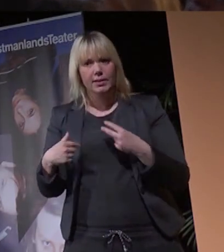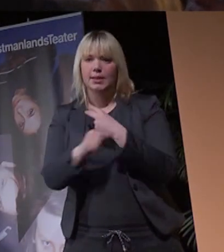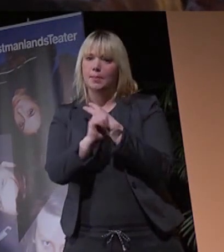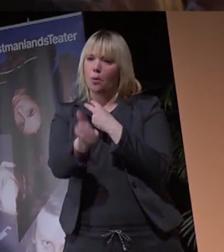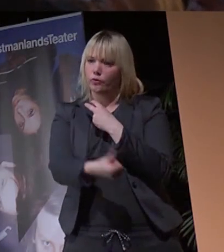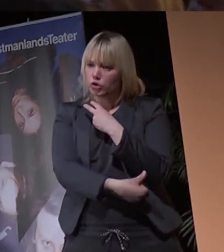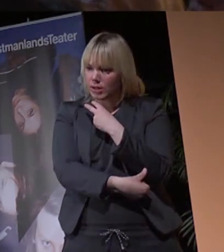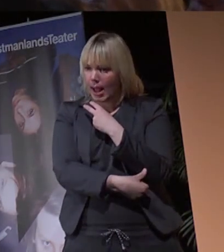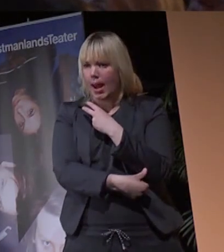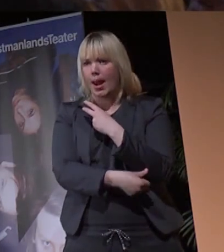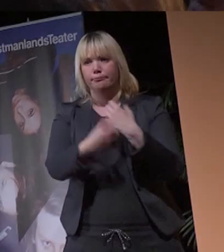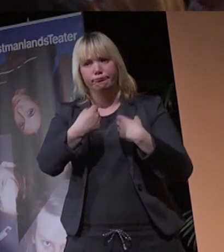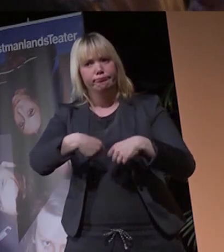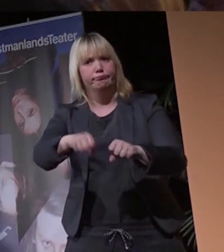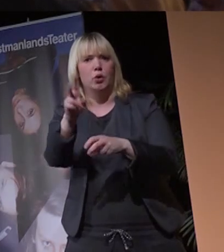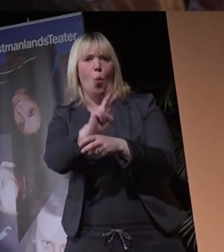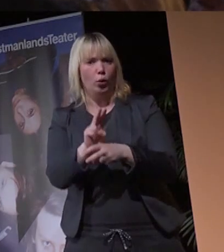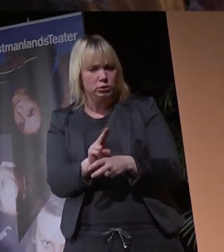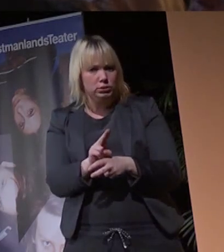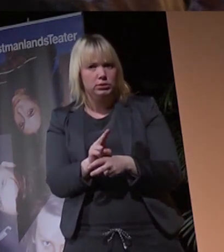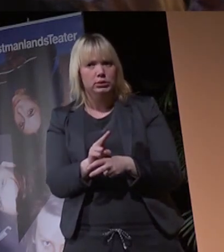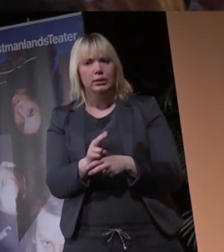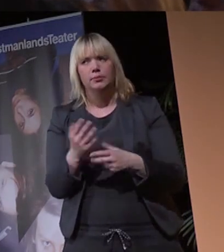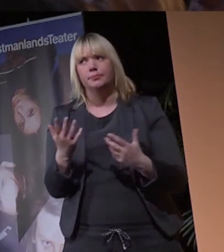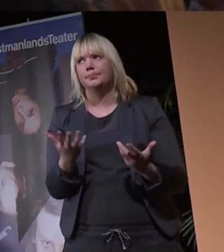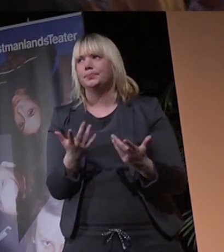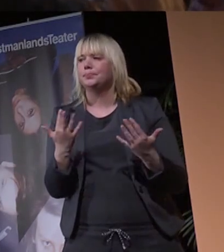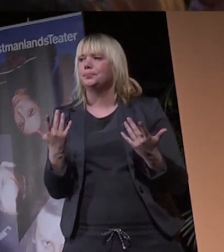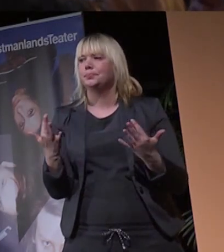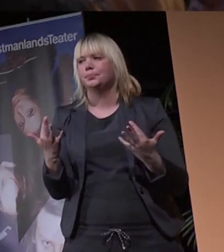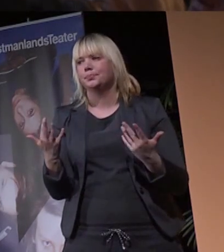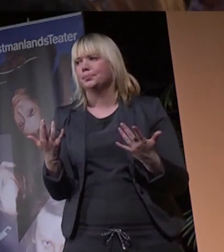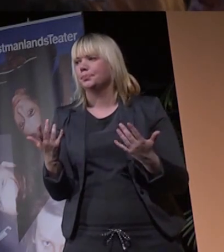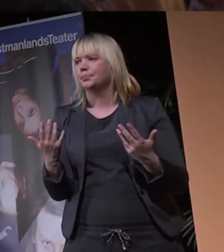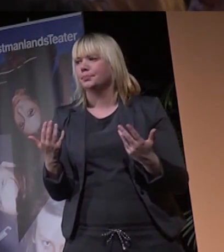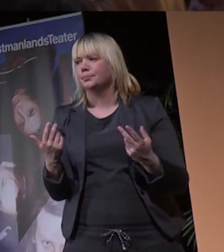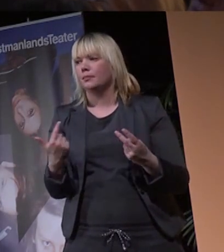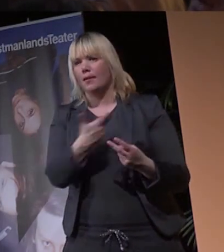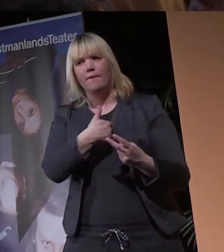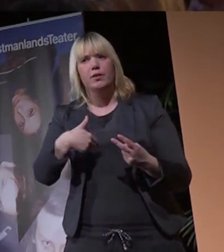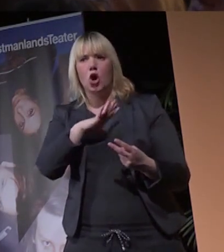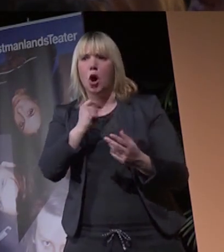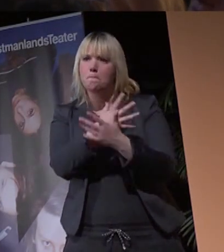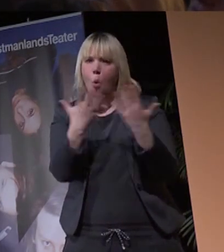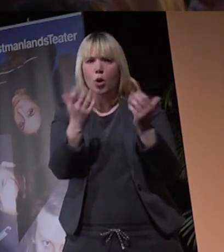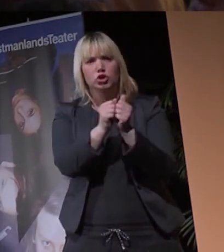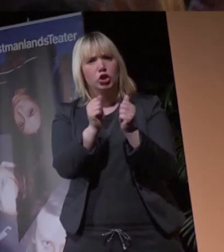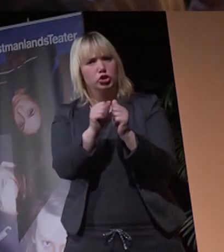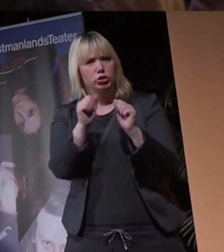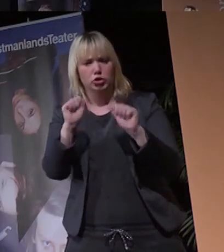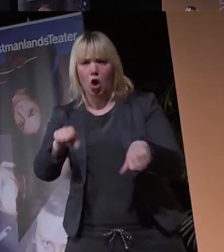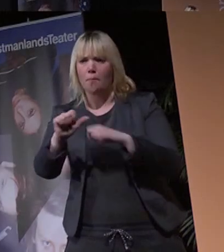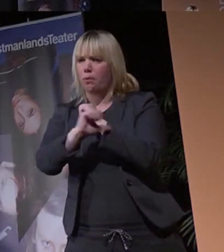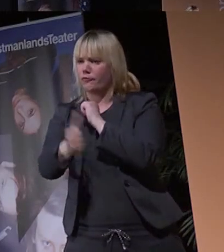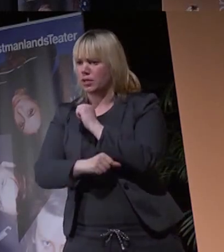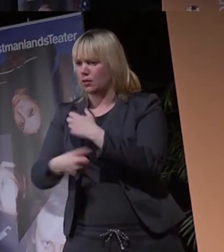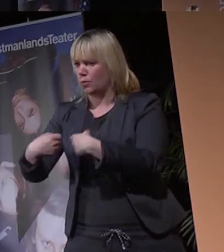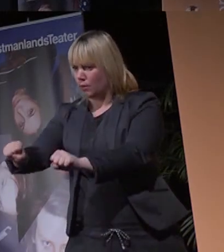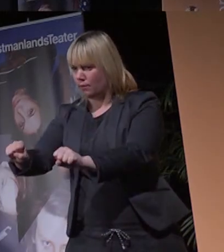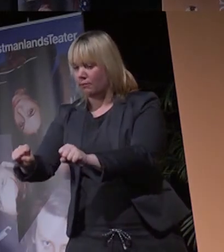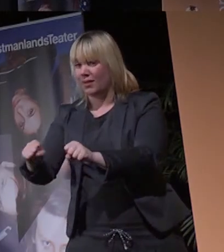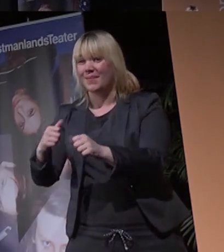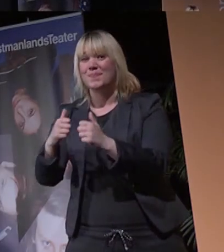kan kompensera kultur som utmanas av stora avstånd när det gäller att transportera sina föreställningar och så